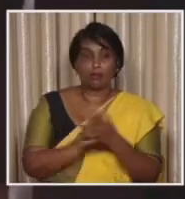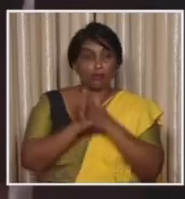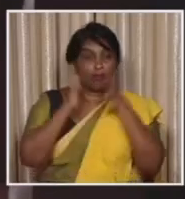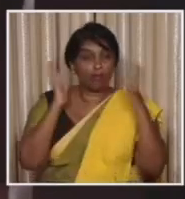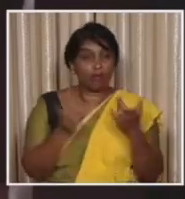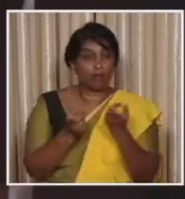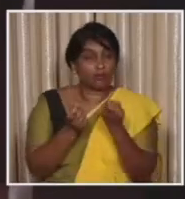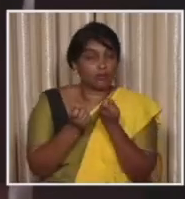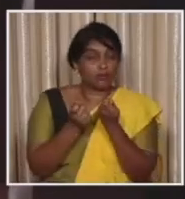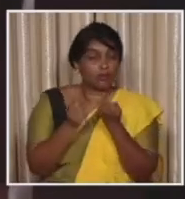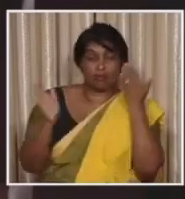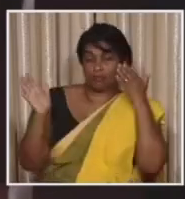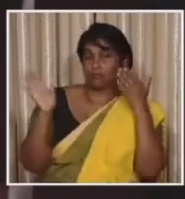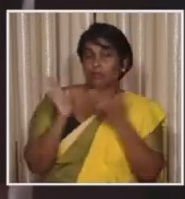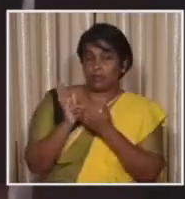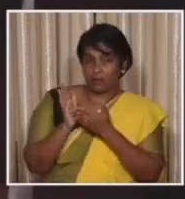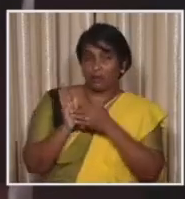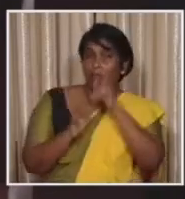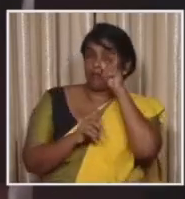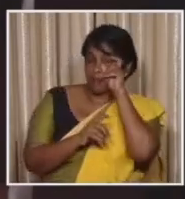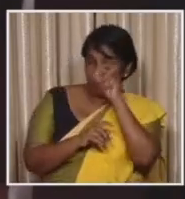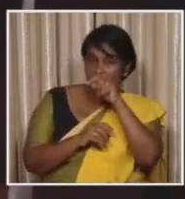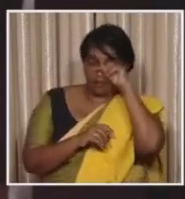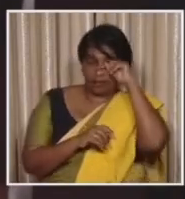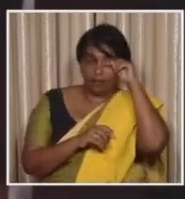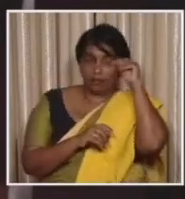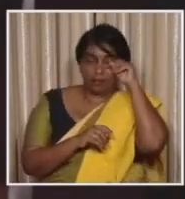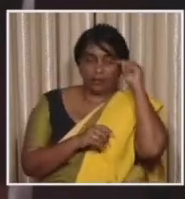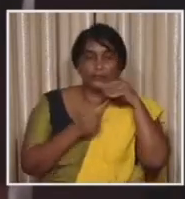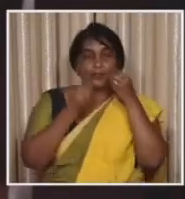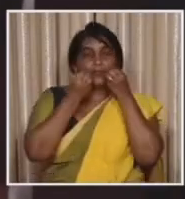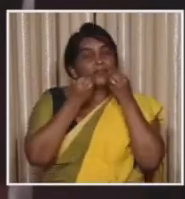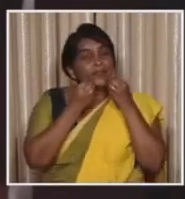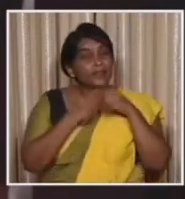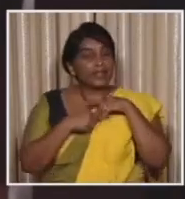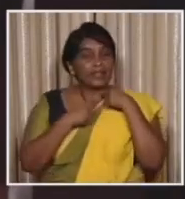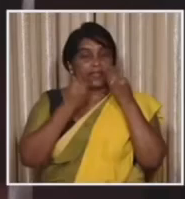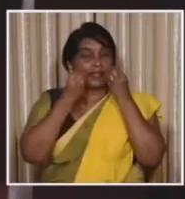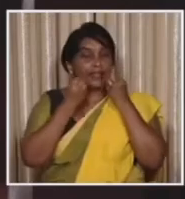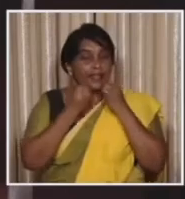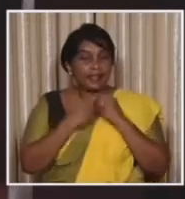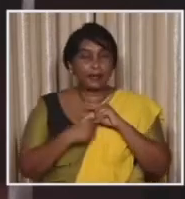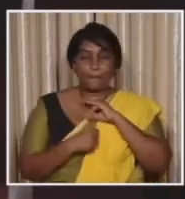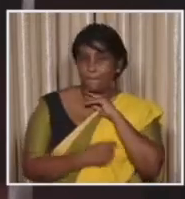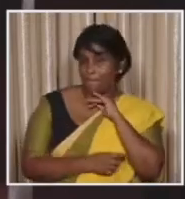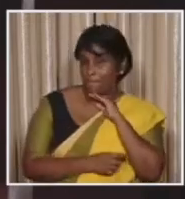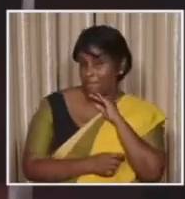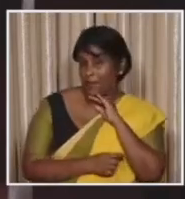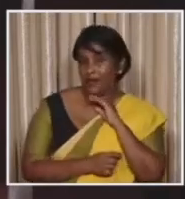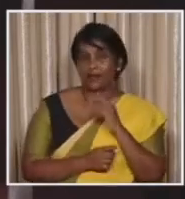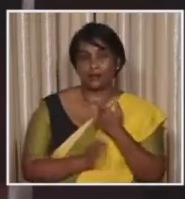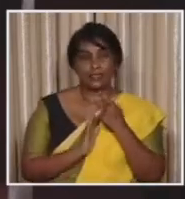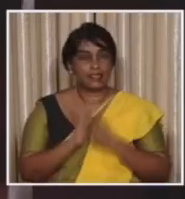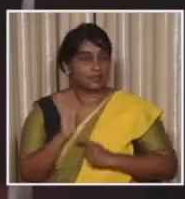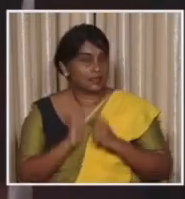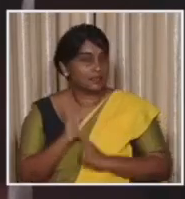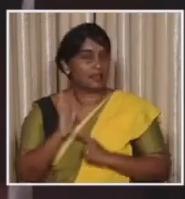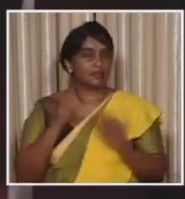සල්ලි ඉල්ලම දිහා බලාගෙන කටෙන් කෙල පෙරාගෙන කෑදර කමින් කුහක